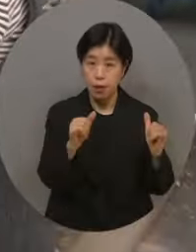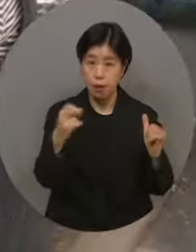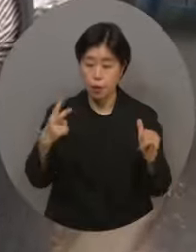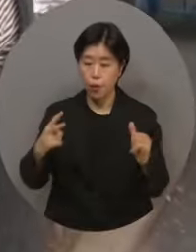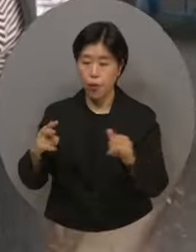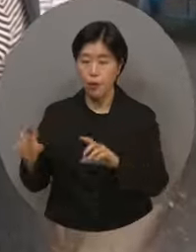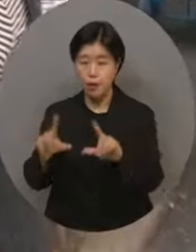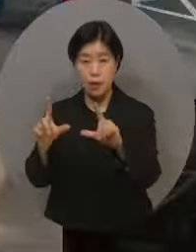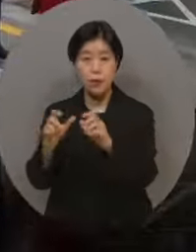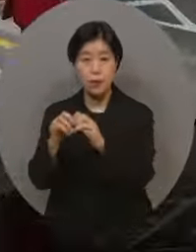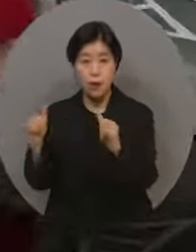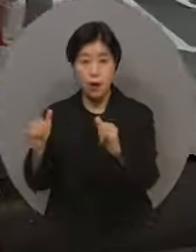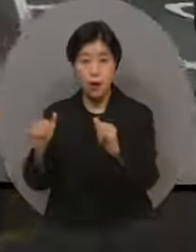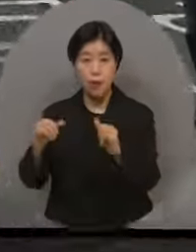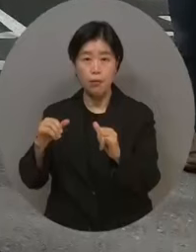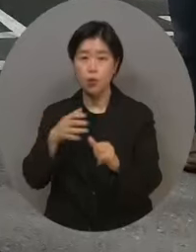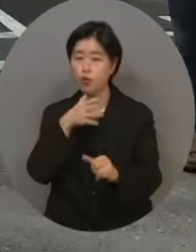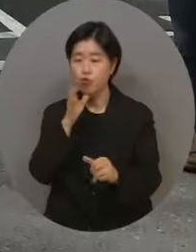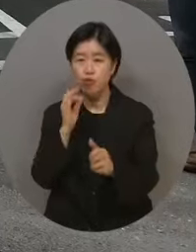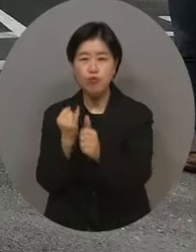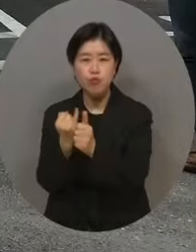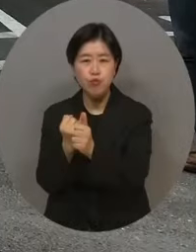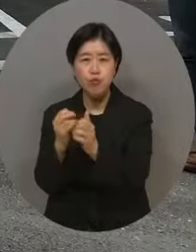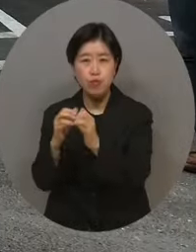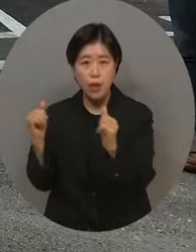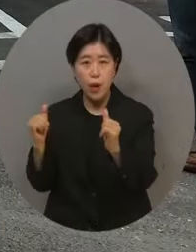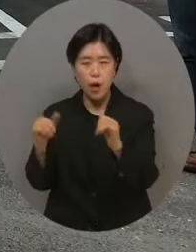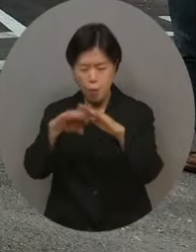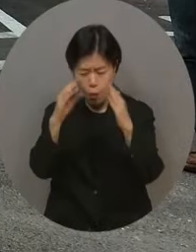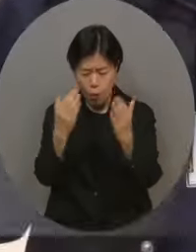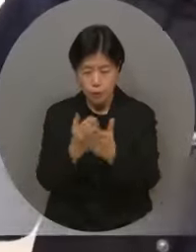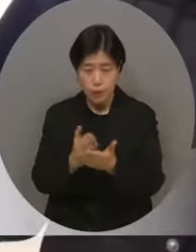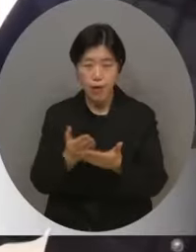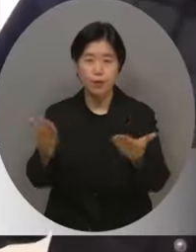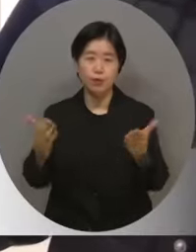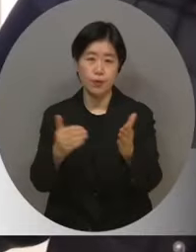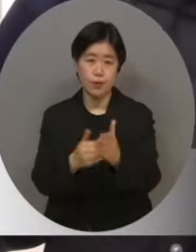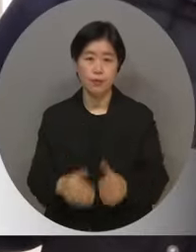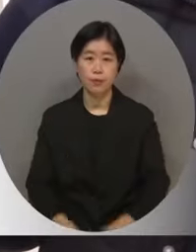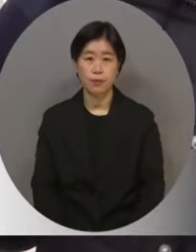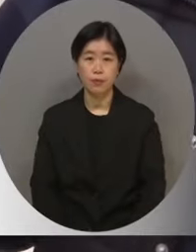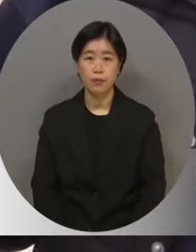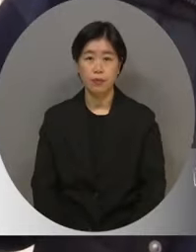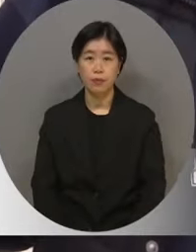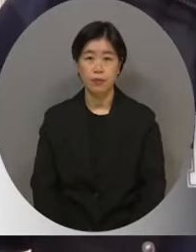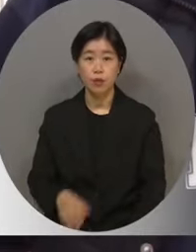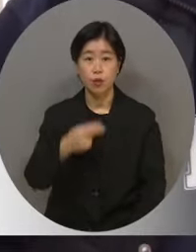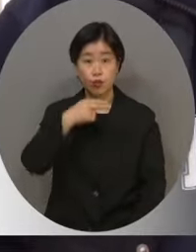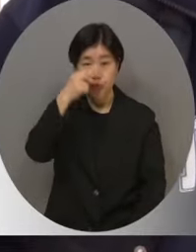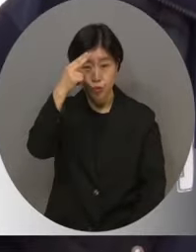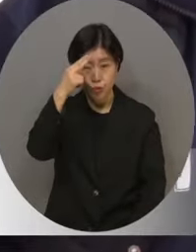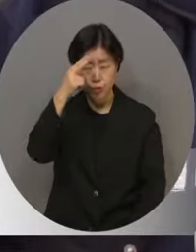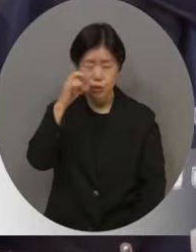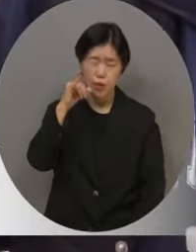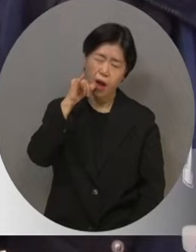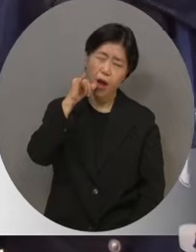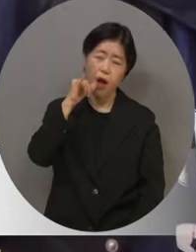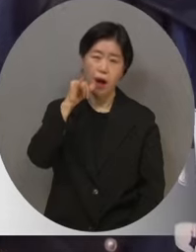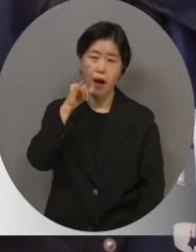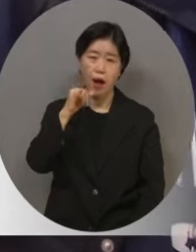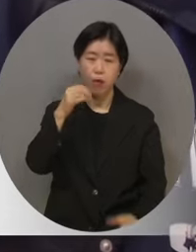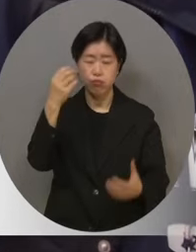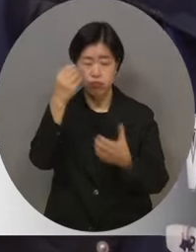노부부, 뺏벌마을까지 골고루 나눌 수 있었습니다. 이제 알코올 중독에서 이제 술을